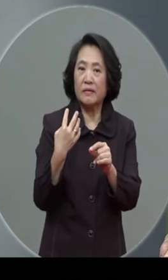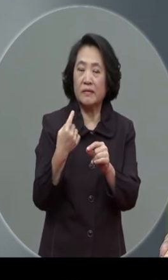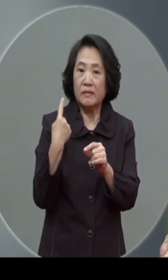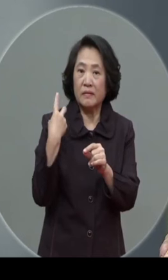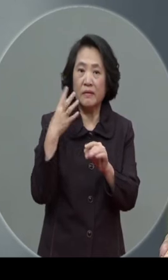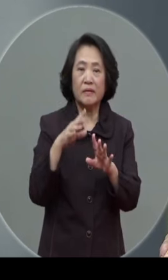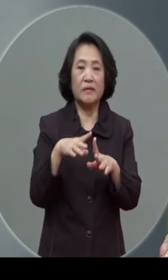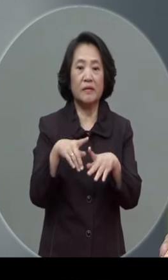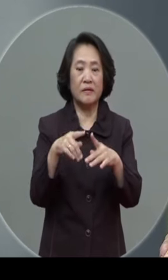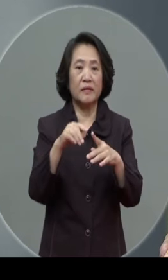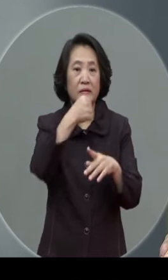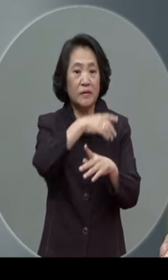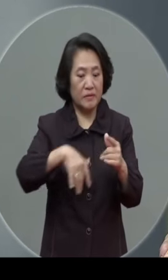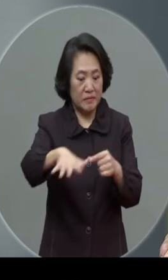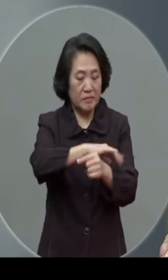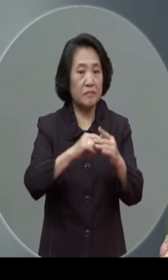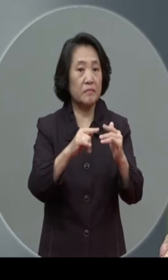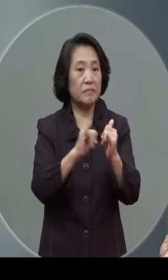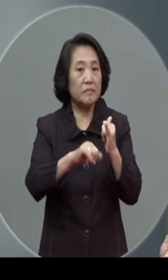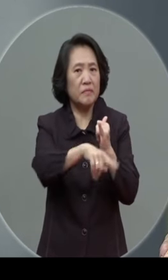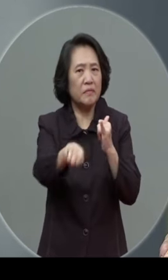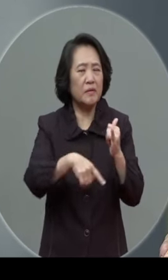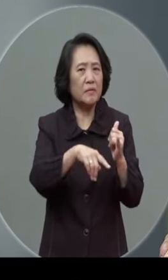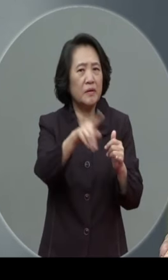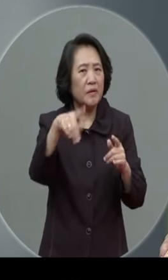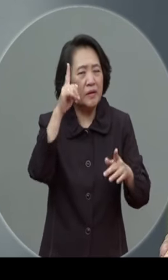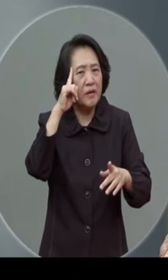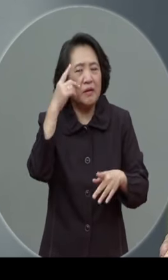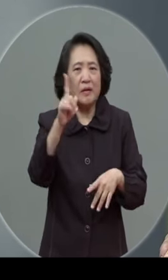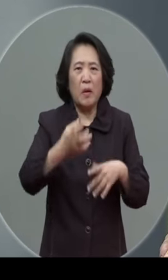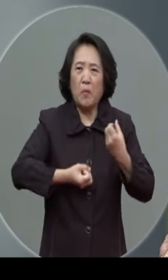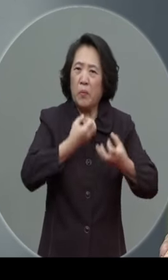台湾百姓，因的心声，